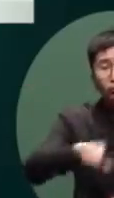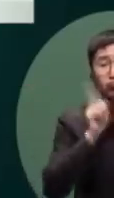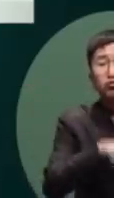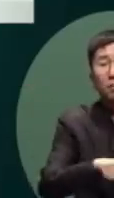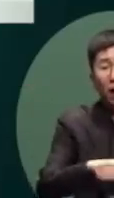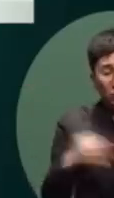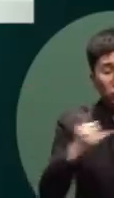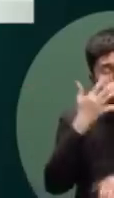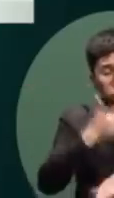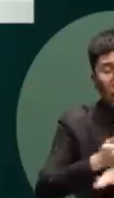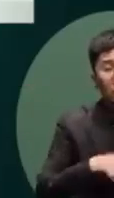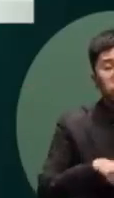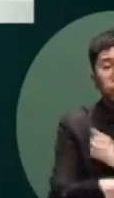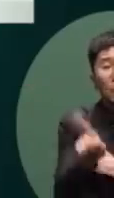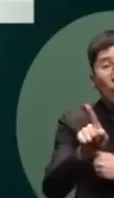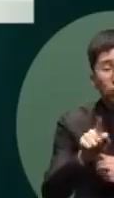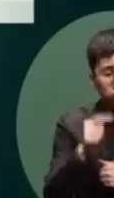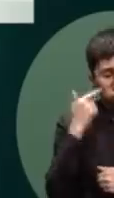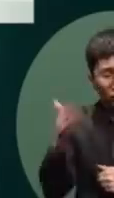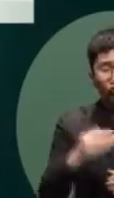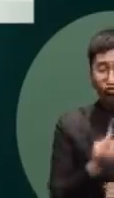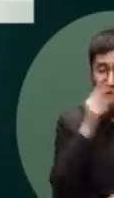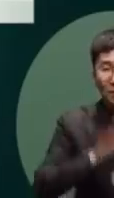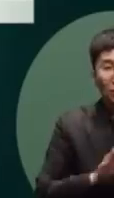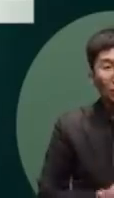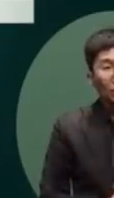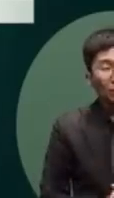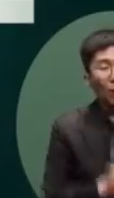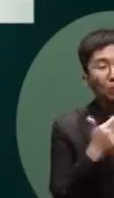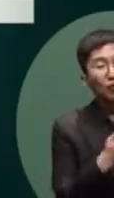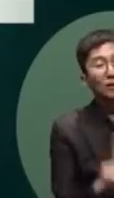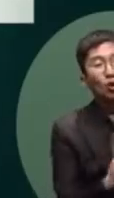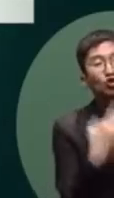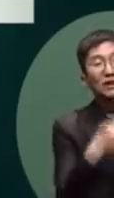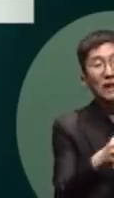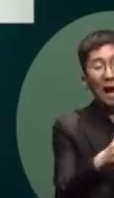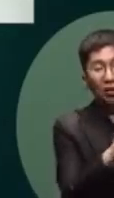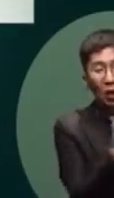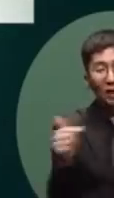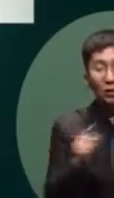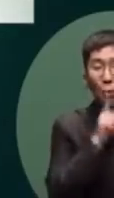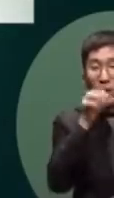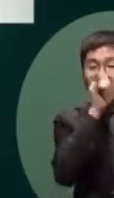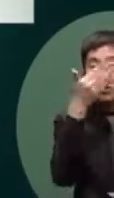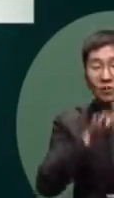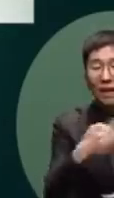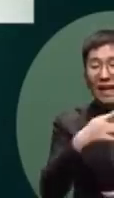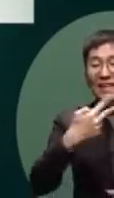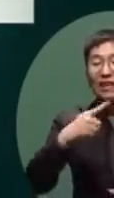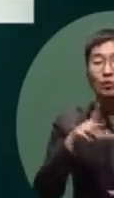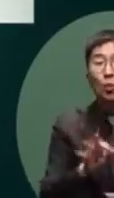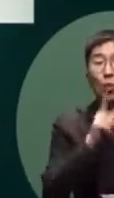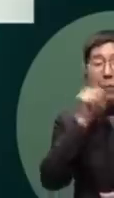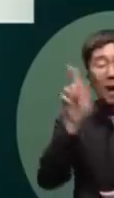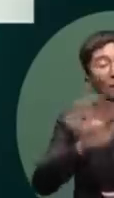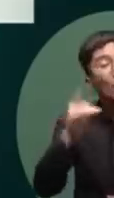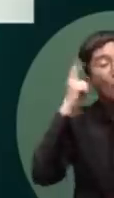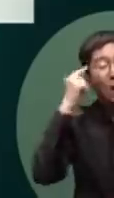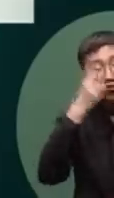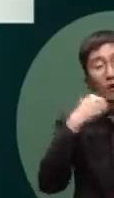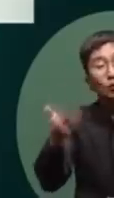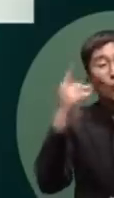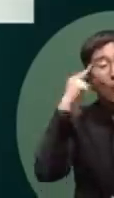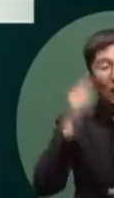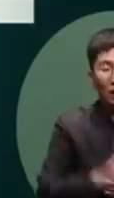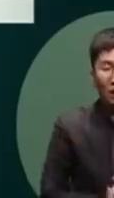네? 그 부산저축은행 일반 대출인데 다른 건 기소하면서 그 왜 이 대장동 대출만 봐줬습니까? 아니 부산저축은행은